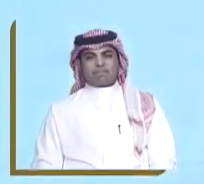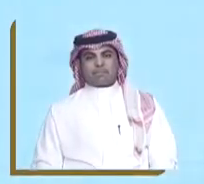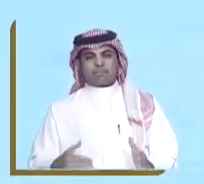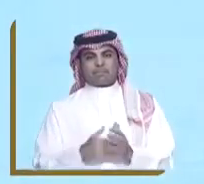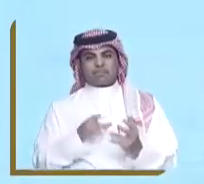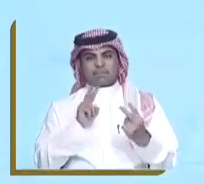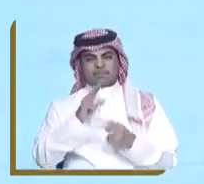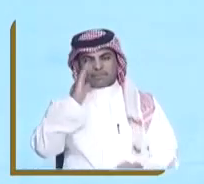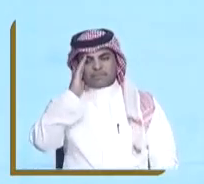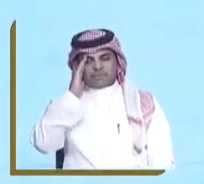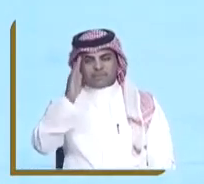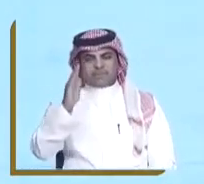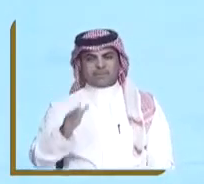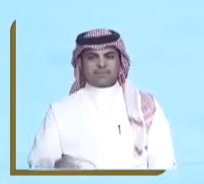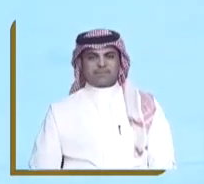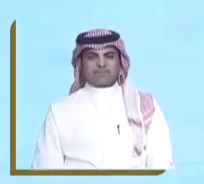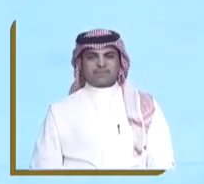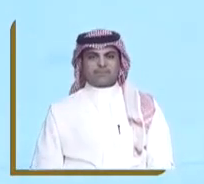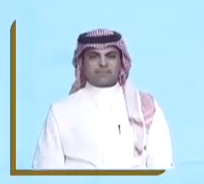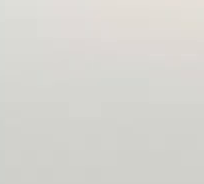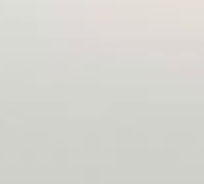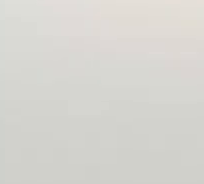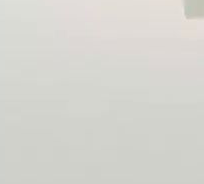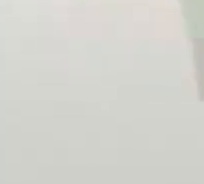لطبل المتابعه في امان الله